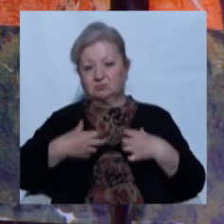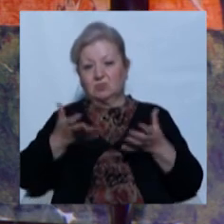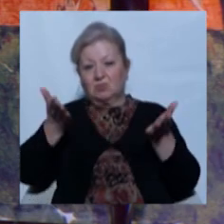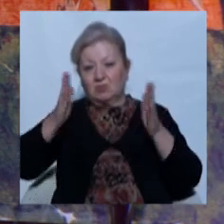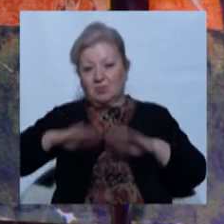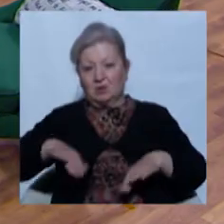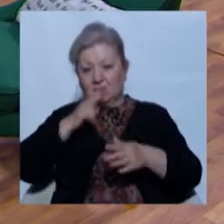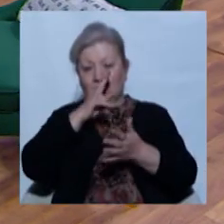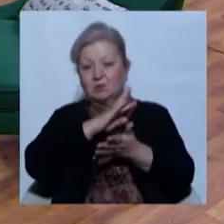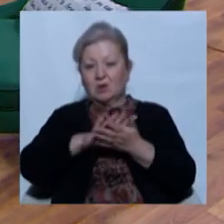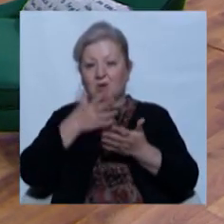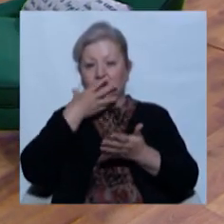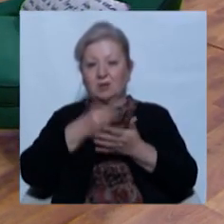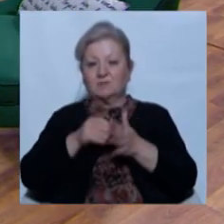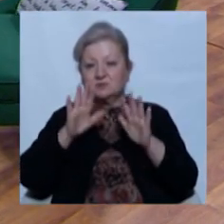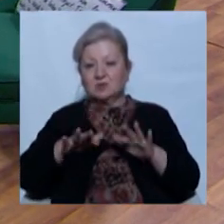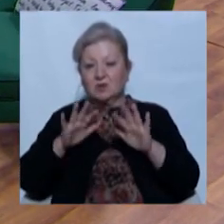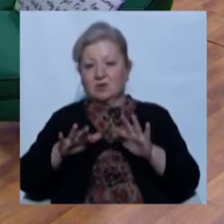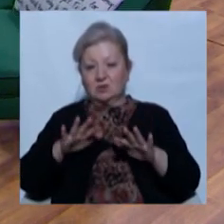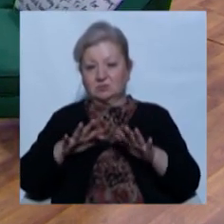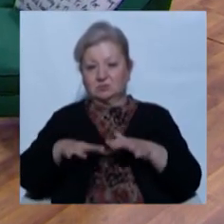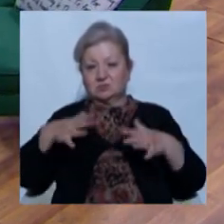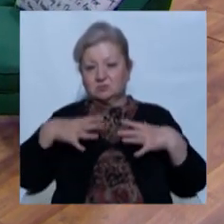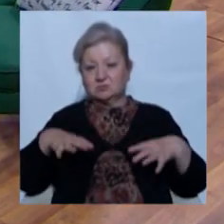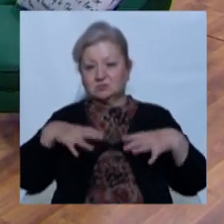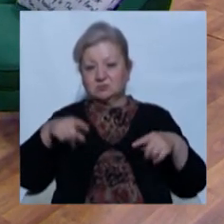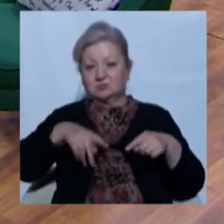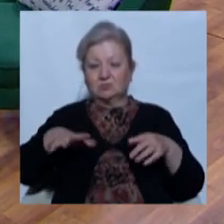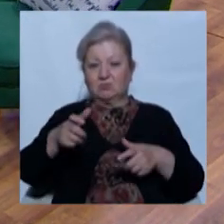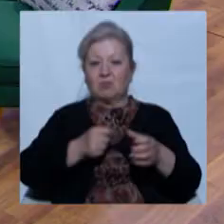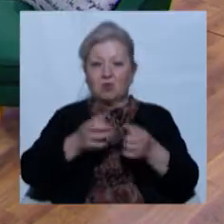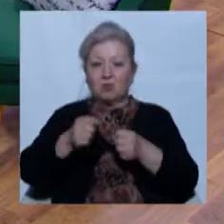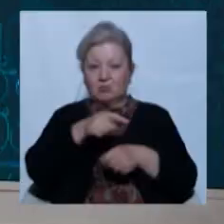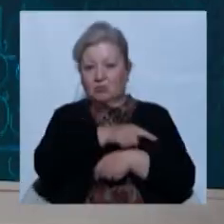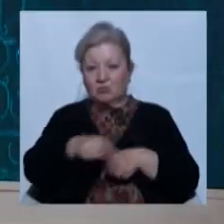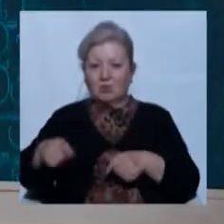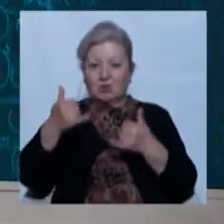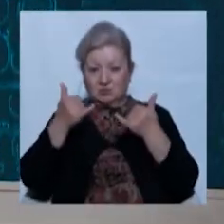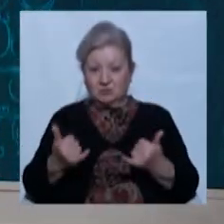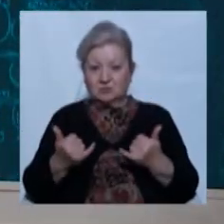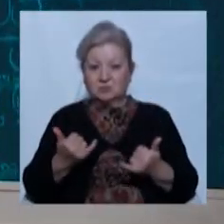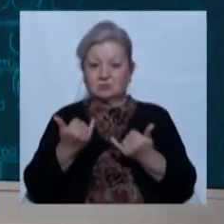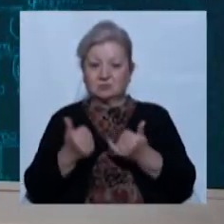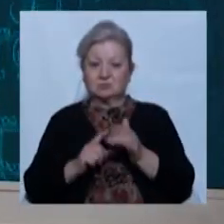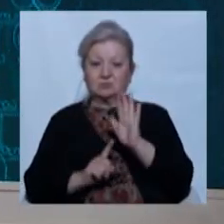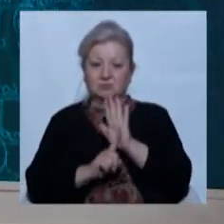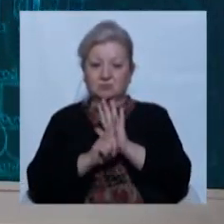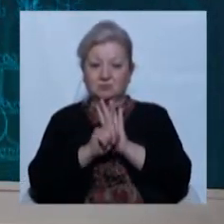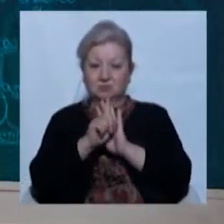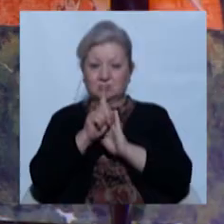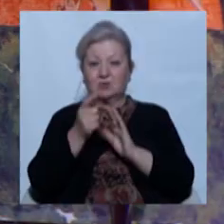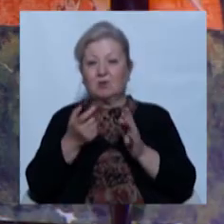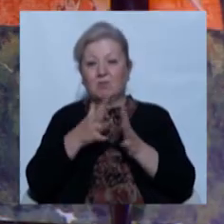თავისი ადგილი, თავისი როლი საქართველოს მეურნეობაში და დღესდღეობით უკვე კი კლავაც აწარმოებენ, მაგრამ